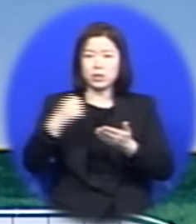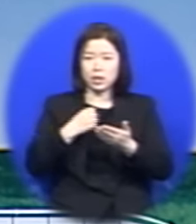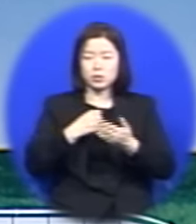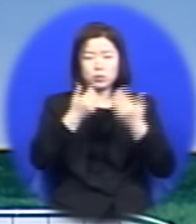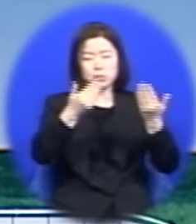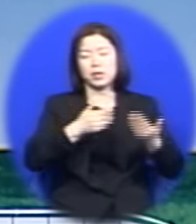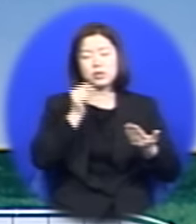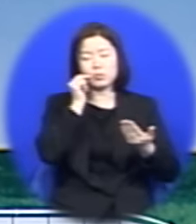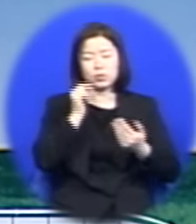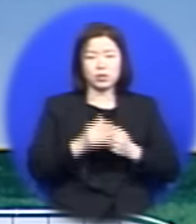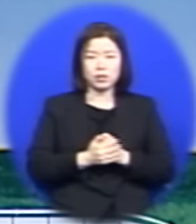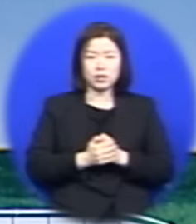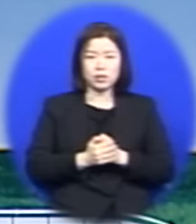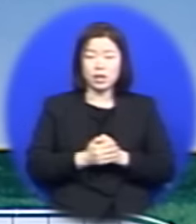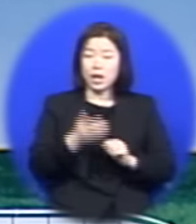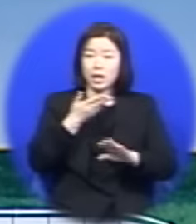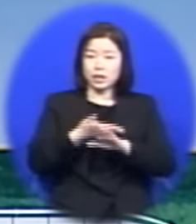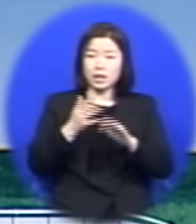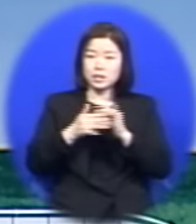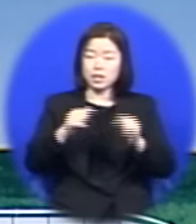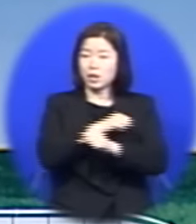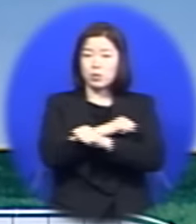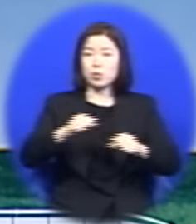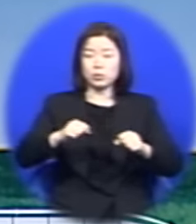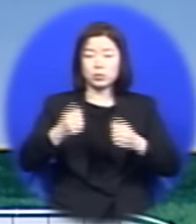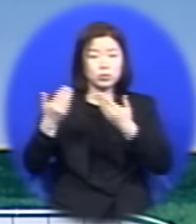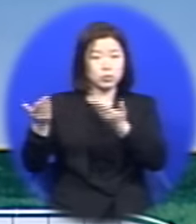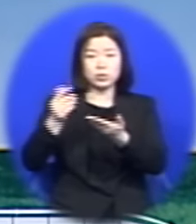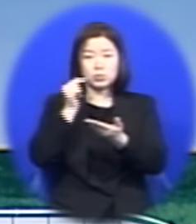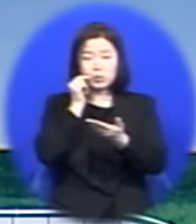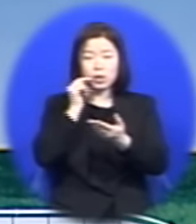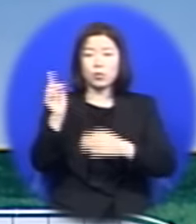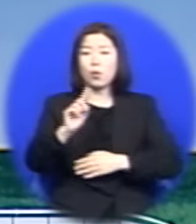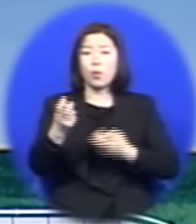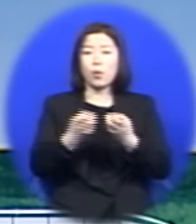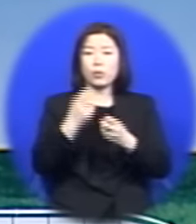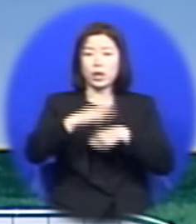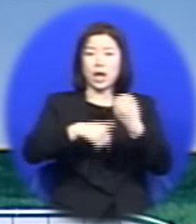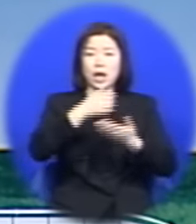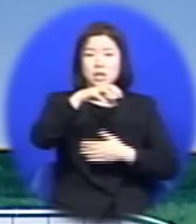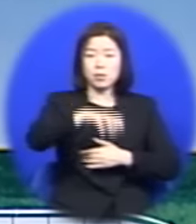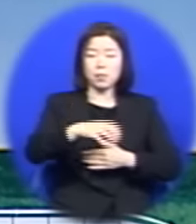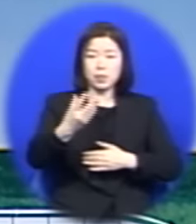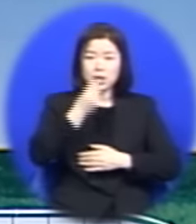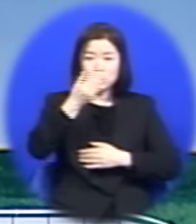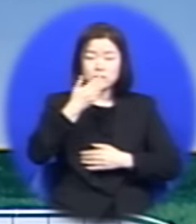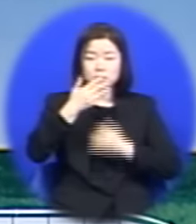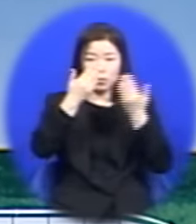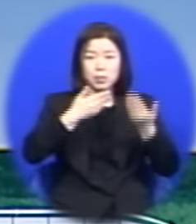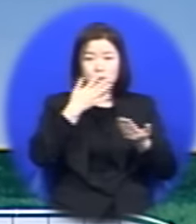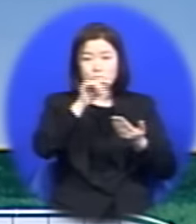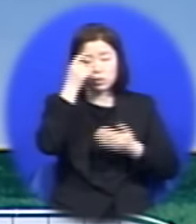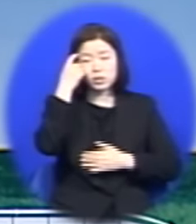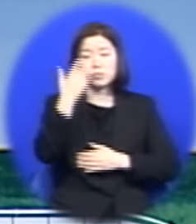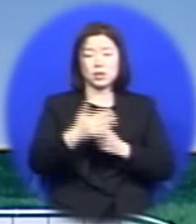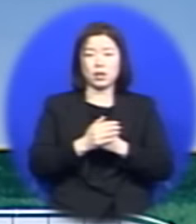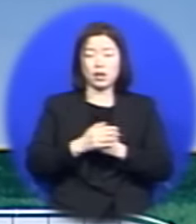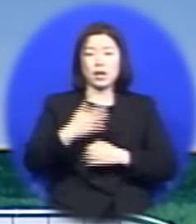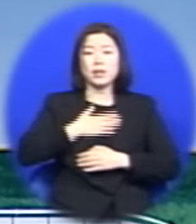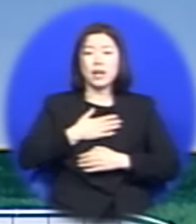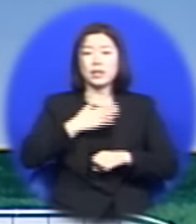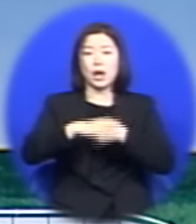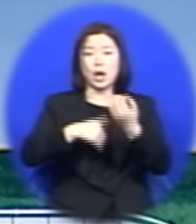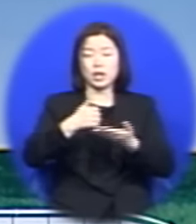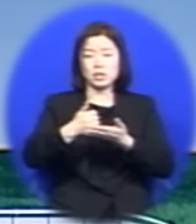겁니다. 다른 사람을 용서하지 못하고 하나님 앞에 어떻게 성찬을 받습니까? 성찬은 나를 하나님이